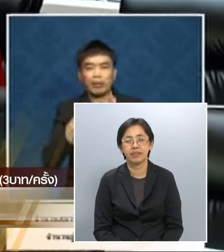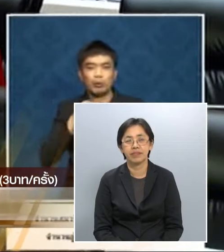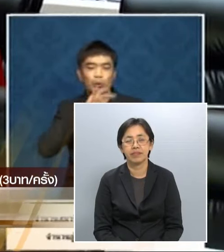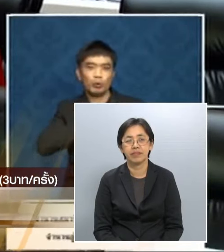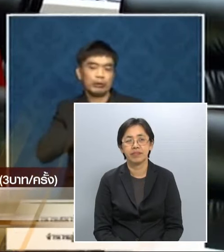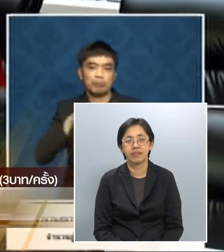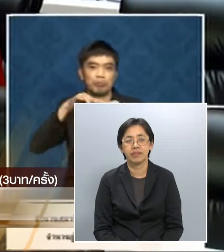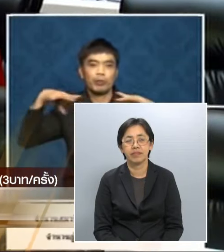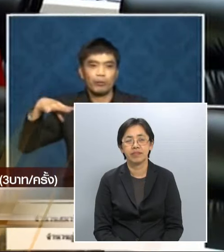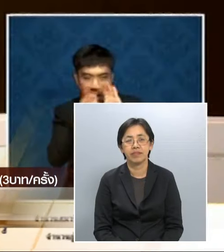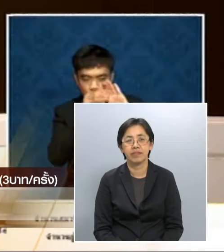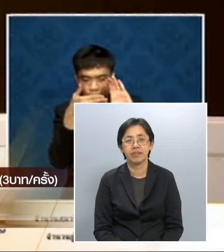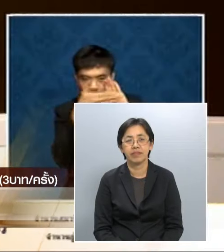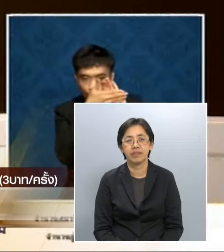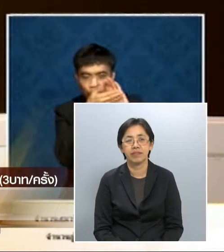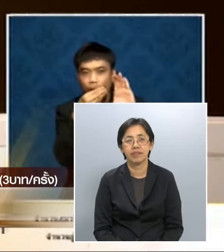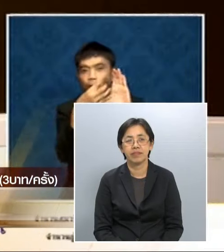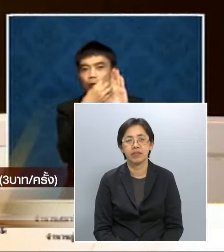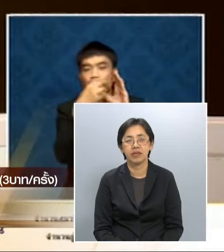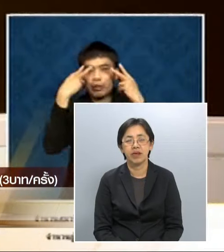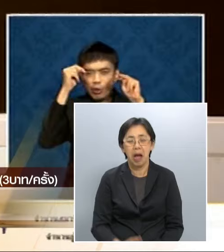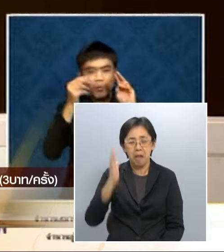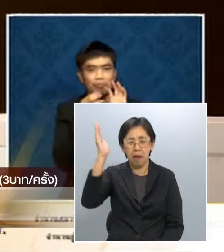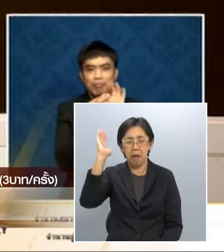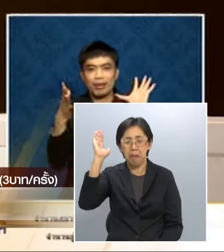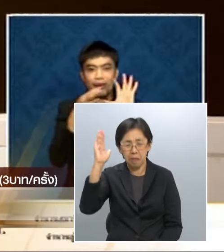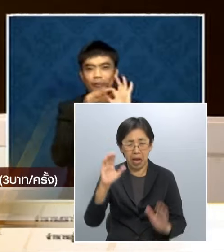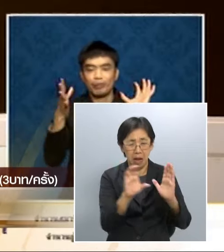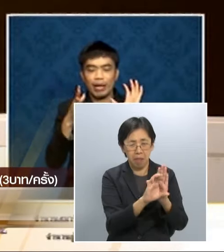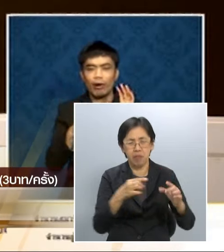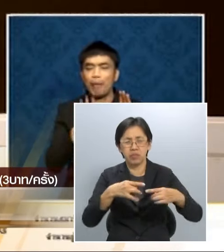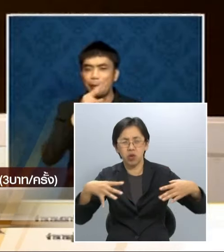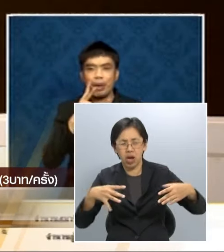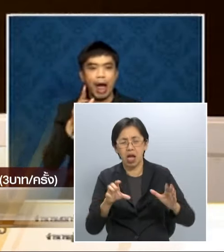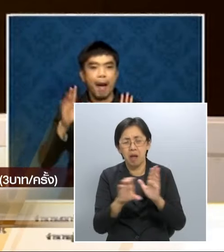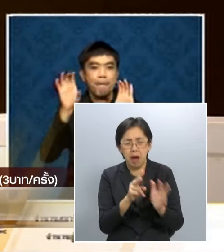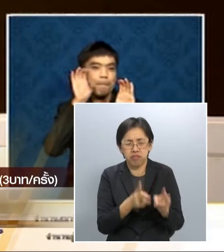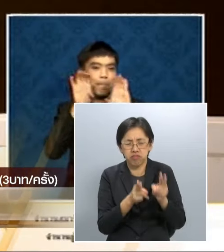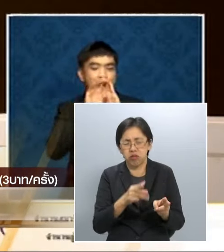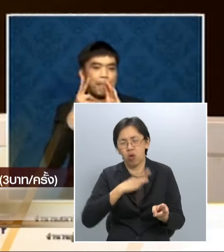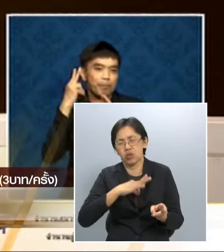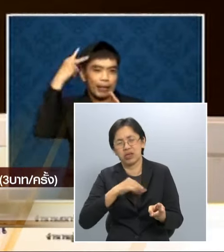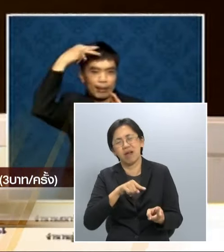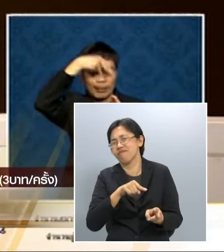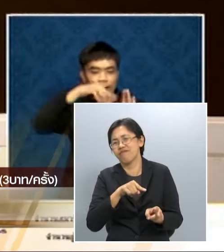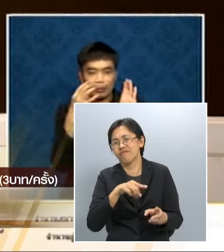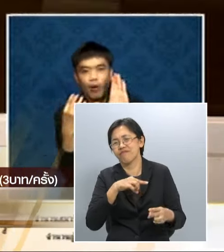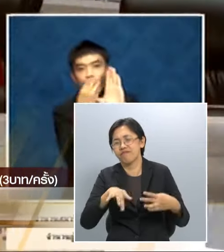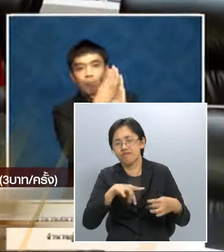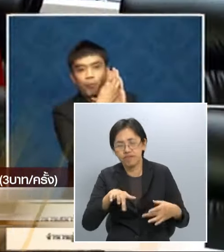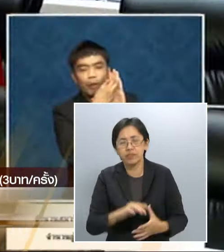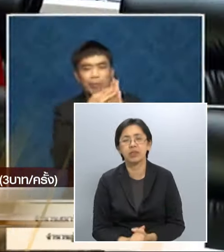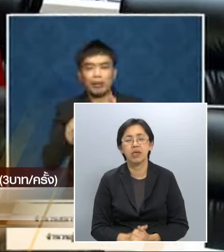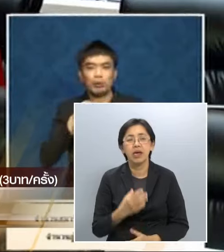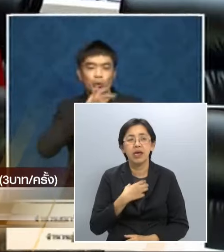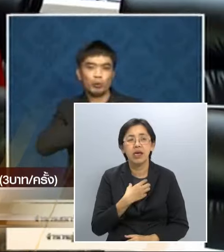าก อาจจะดูว่าไม่ได้เกี่ยวกับเนื้อหานะครับแล้วเป็นภาพตัดต่อที่อาจจะดูไม่เหมาะสมครับนะทีนี้ผมก็อยากให้ทาง